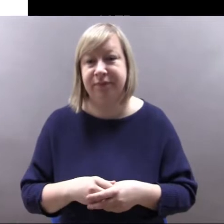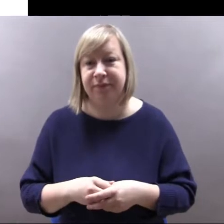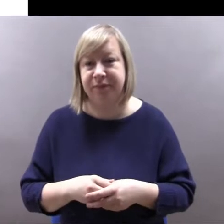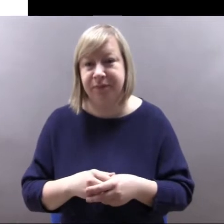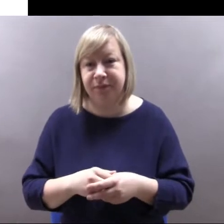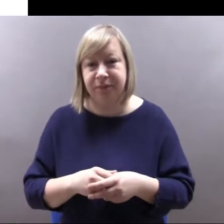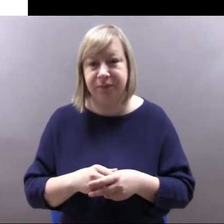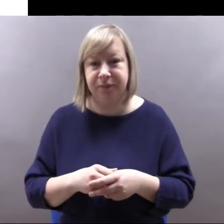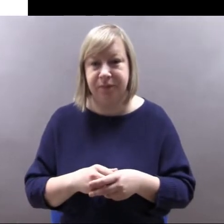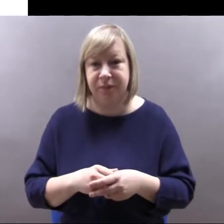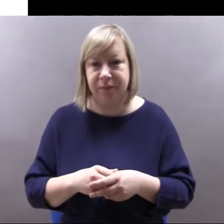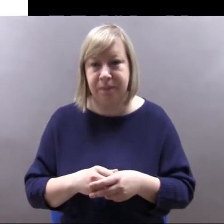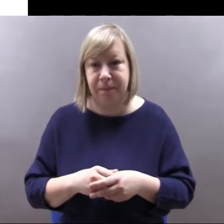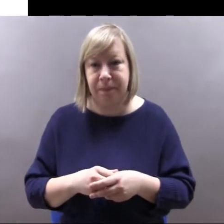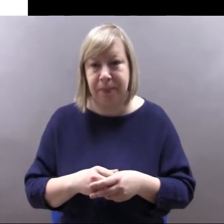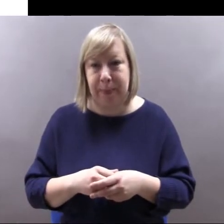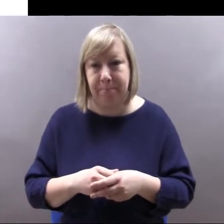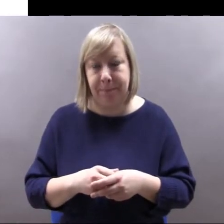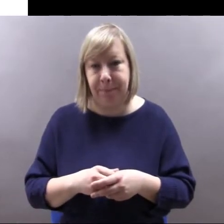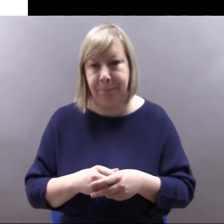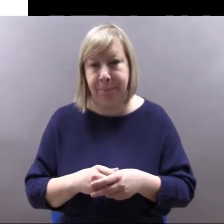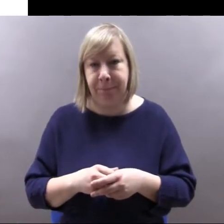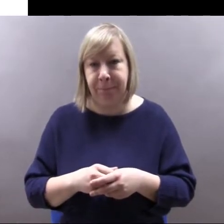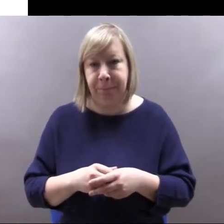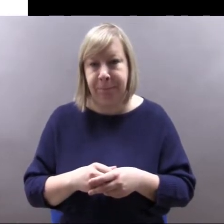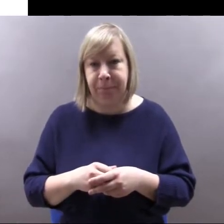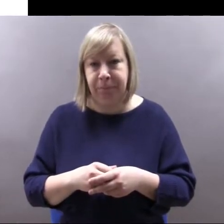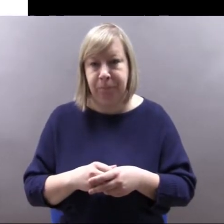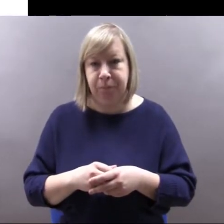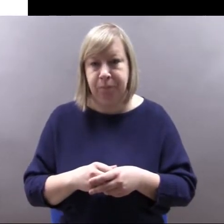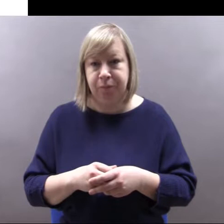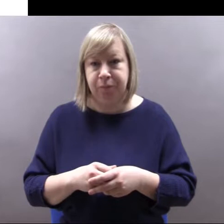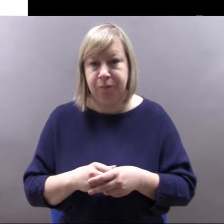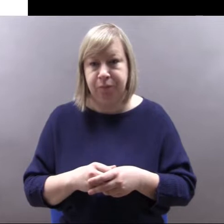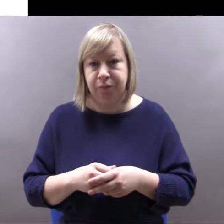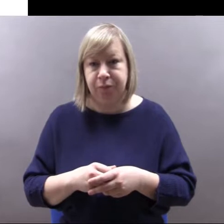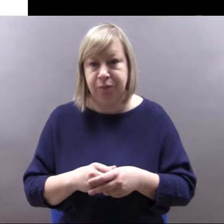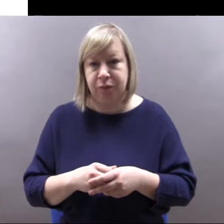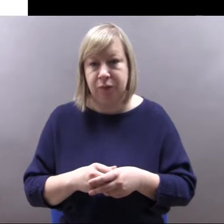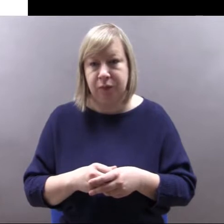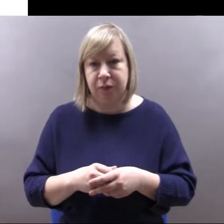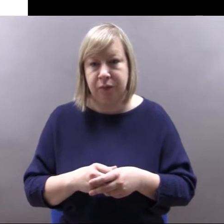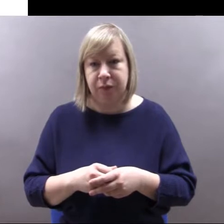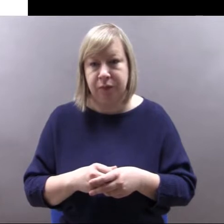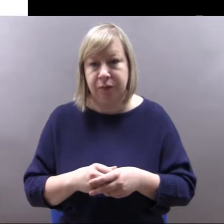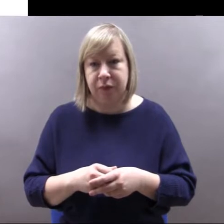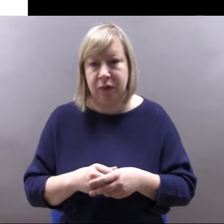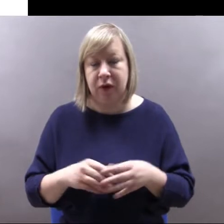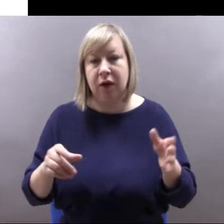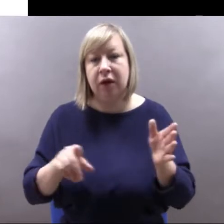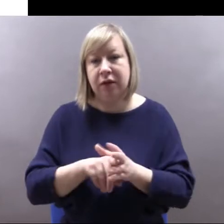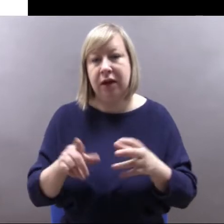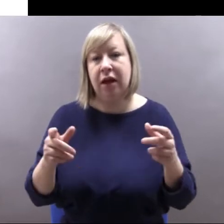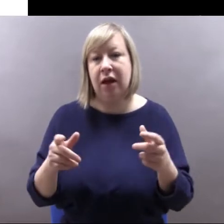które nie mają problemu z poruszaniem się, kiedy wejdą w labirynt naszych pomieszczeń, okazuje się, że ten problem bardzo szybko